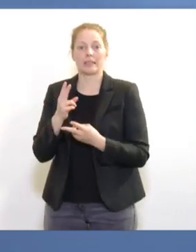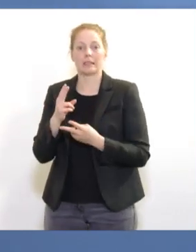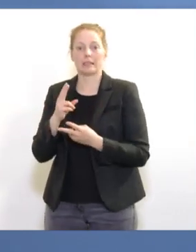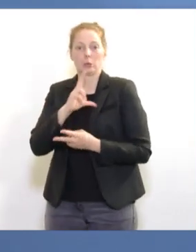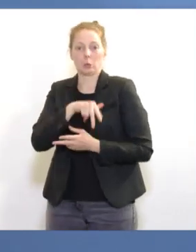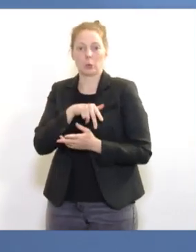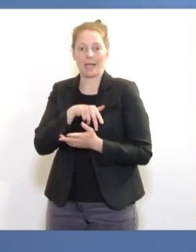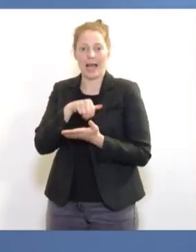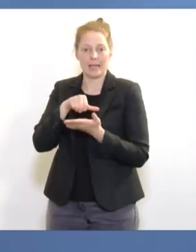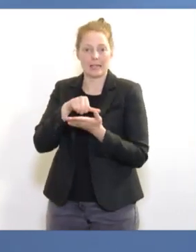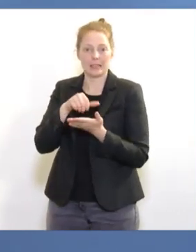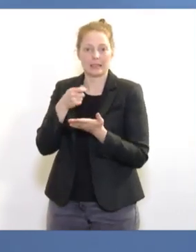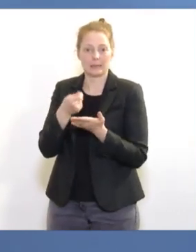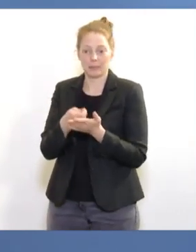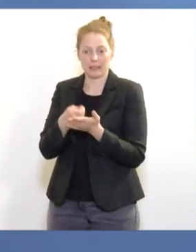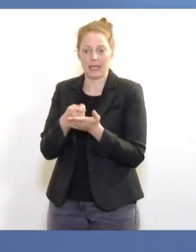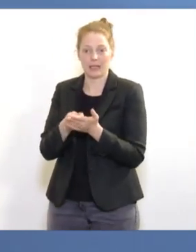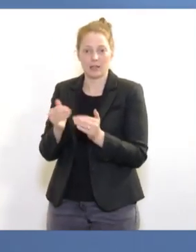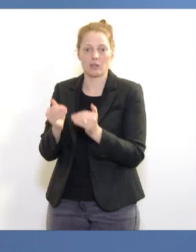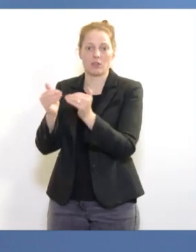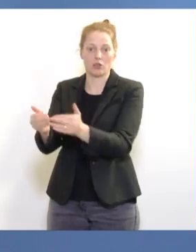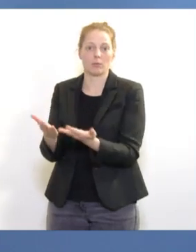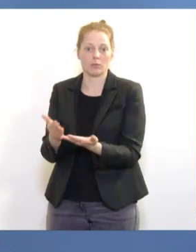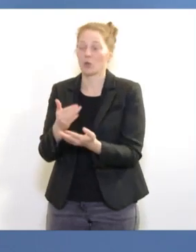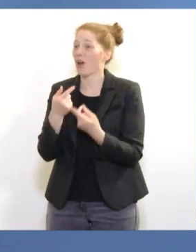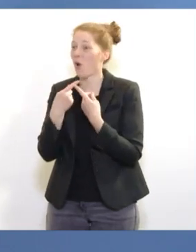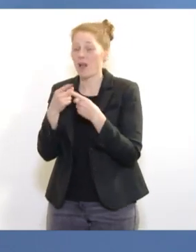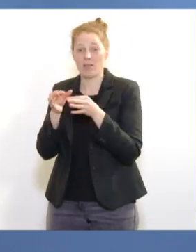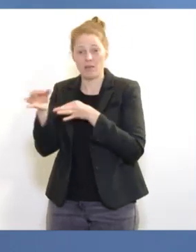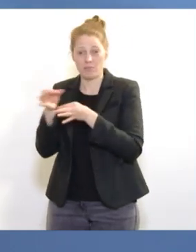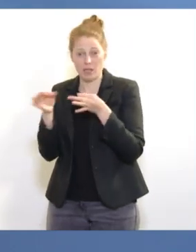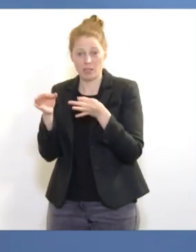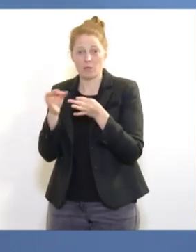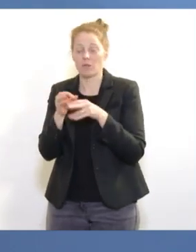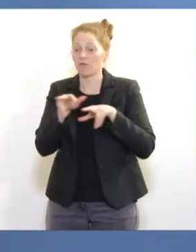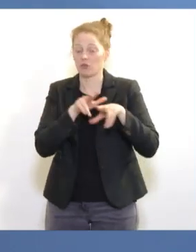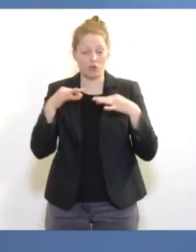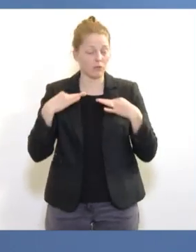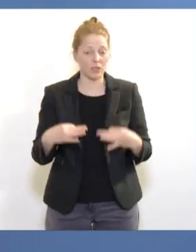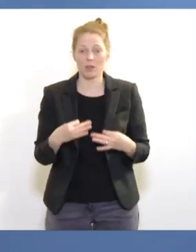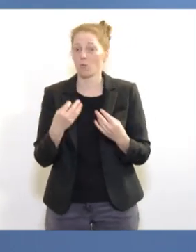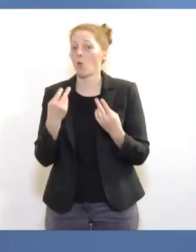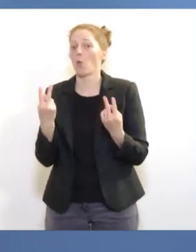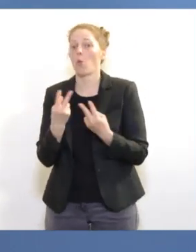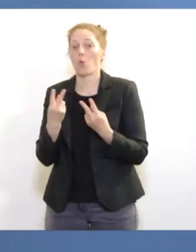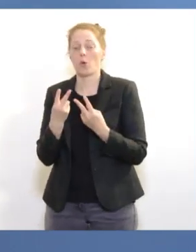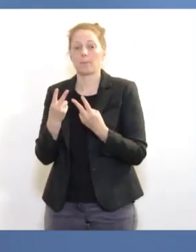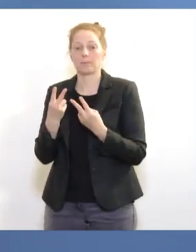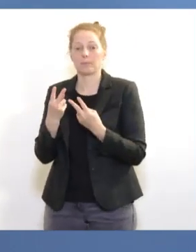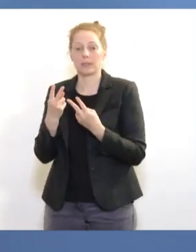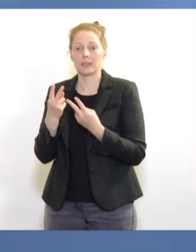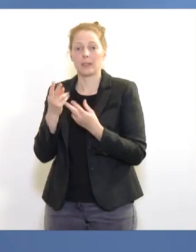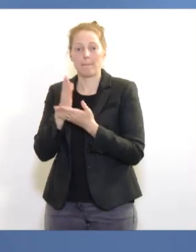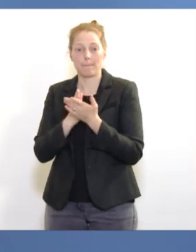Chargesozialen und der helle Wühl von Mesuren, die geholt sind am Ministerium von der Ökonomie, am Ministerium von der Klasse